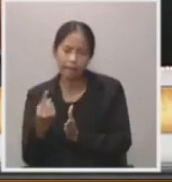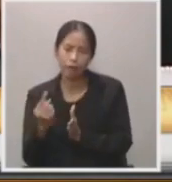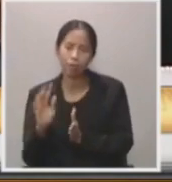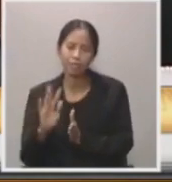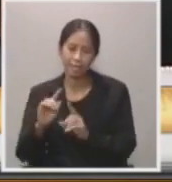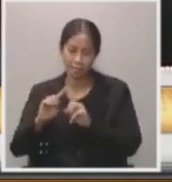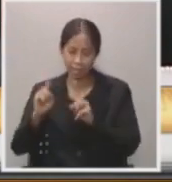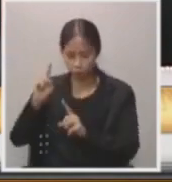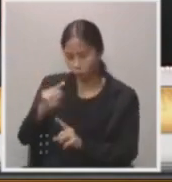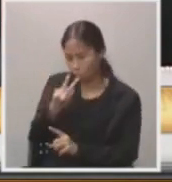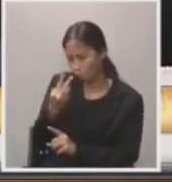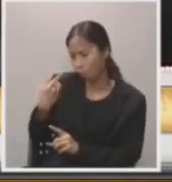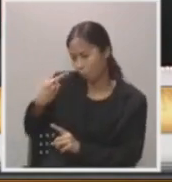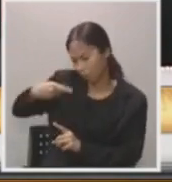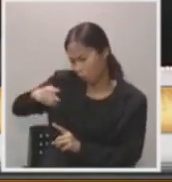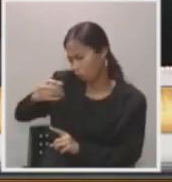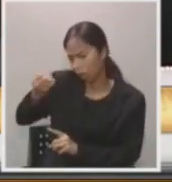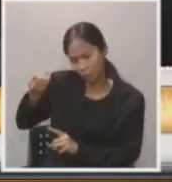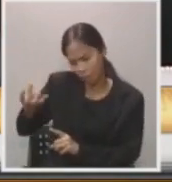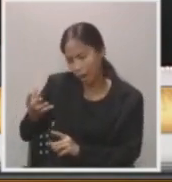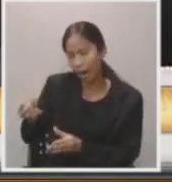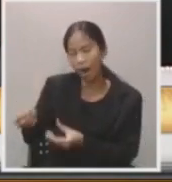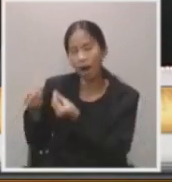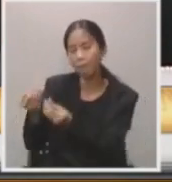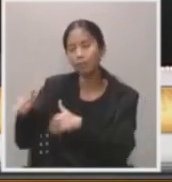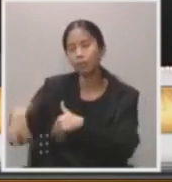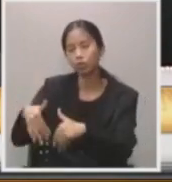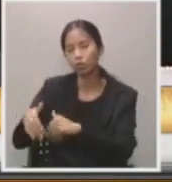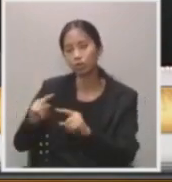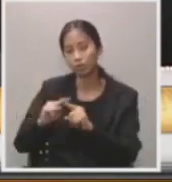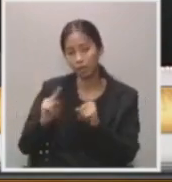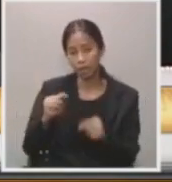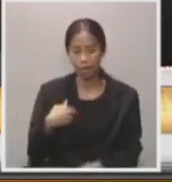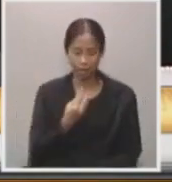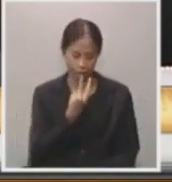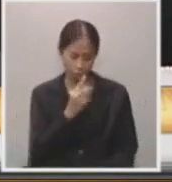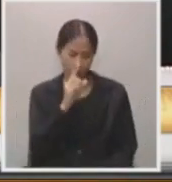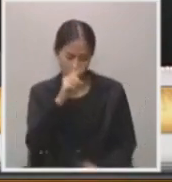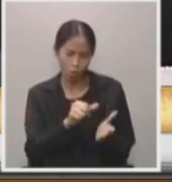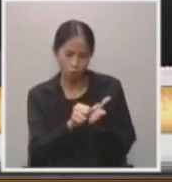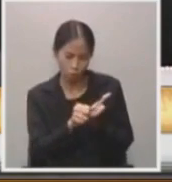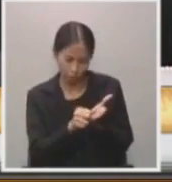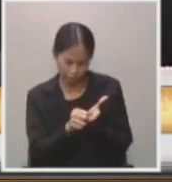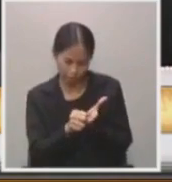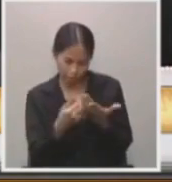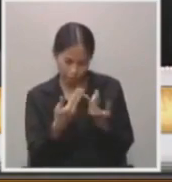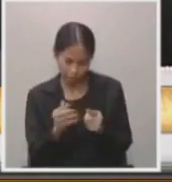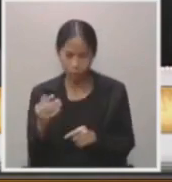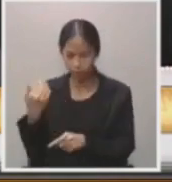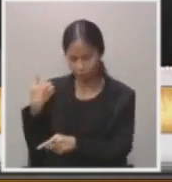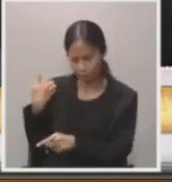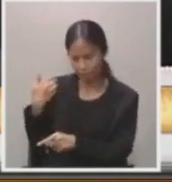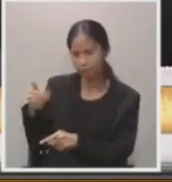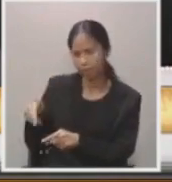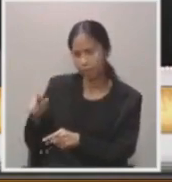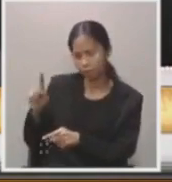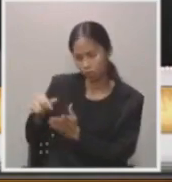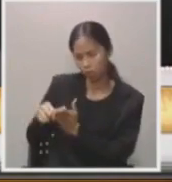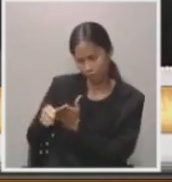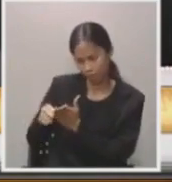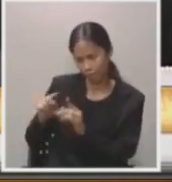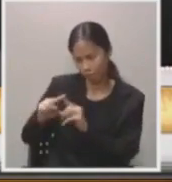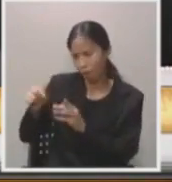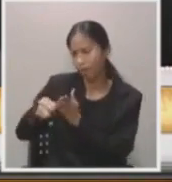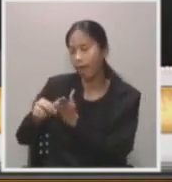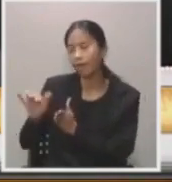รื่องที่ผมคิดว่าเห็นว่าควรแก้แต่หลายเรื่องที่ผมเห็นว่าควรแก้แล้วยังไม่ได้แก้สิ่งที่อยาก